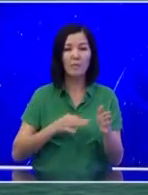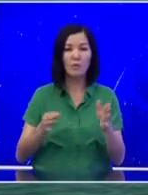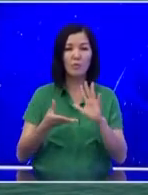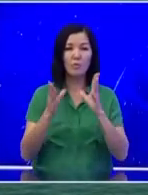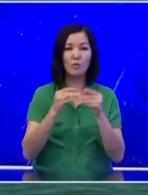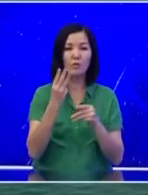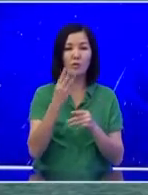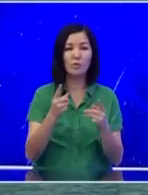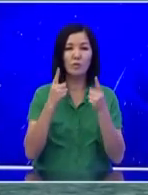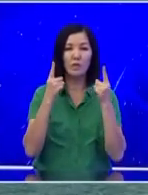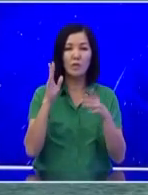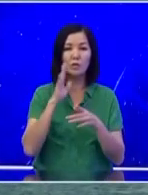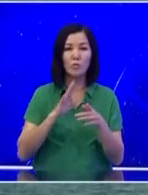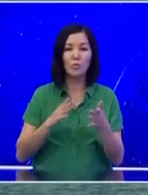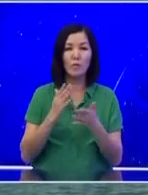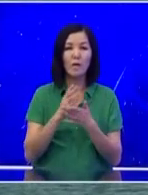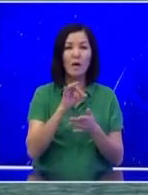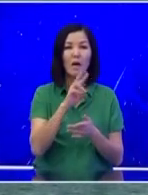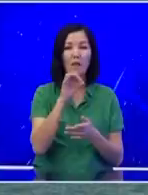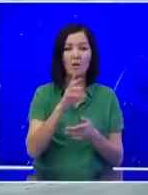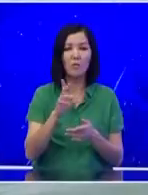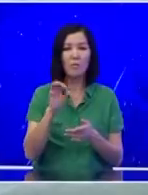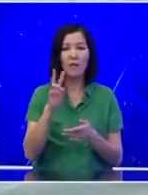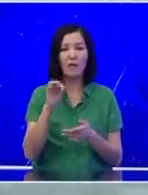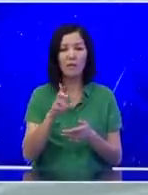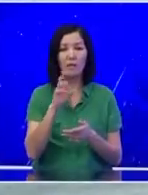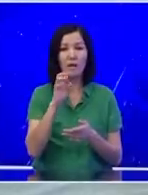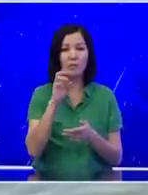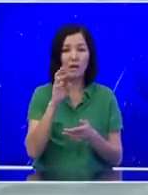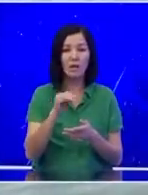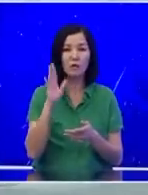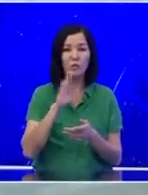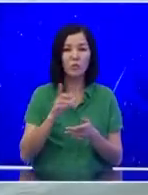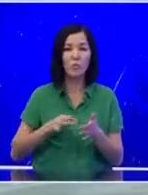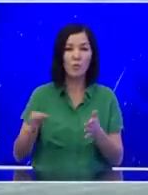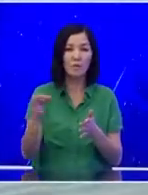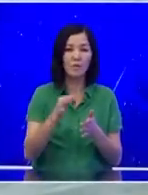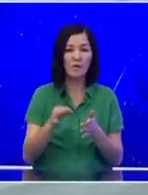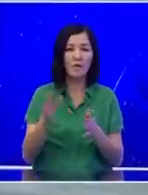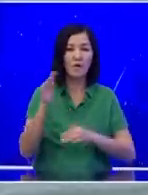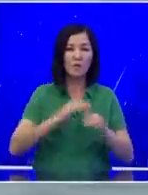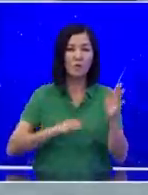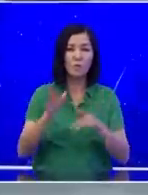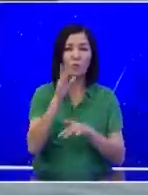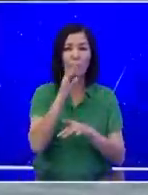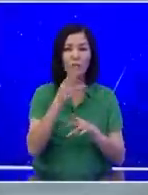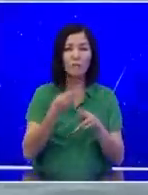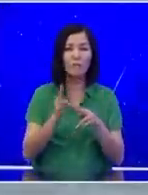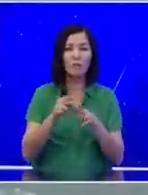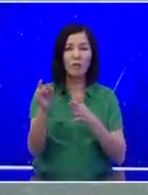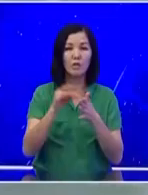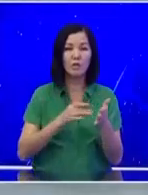аумағында 3 ірі су айдыны бар. Бұл Алагөл, Балқаш және Қапшағай су қоймасы. Шомылу маусымында бұл жерлер жедел